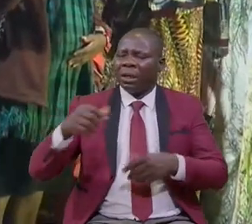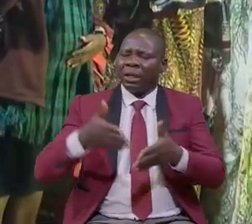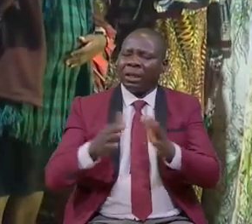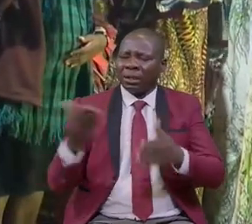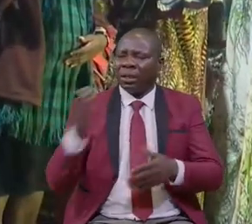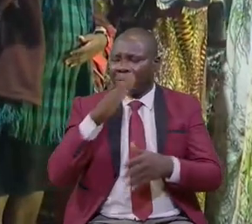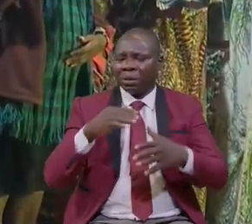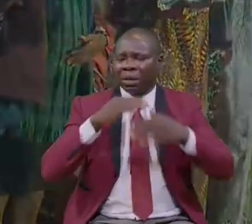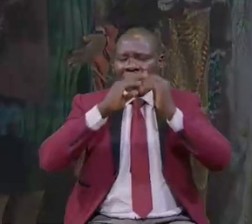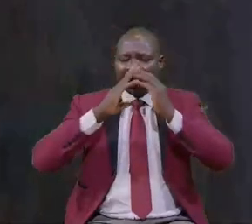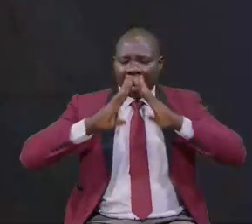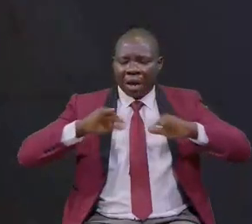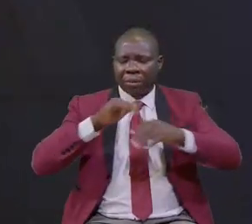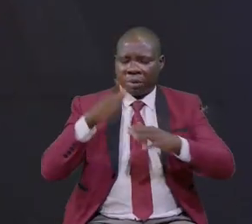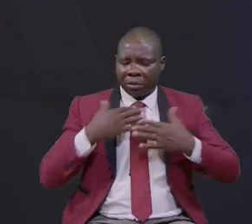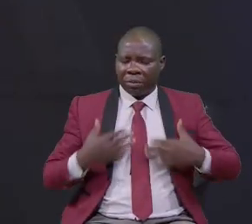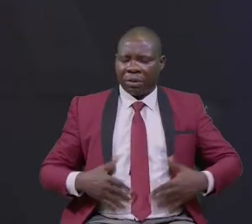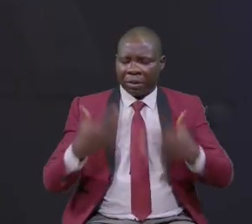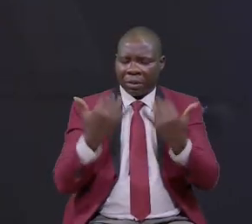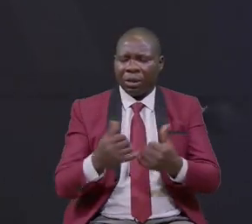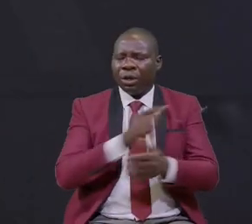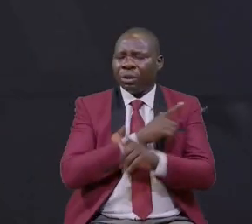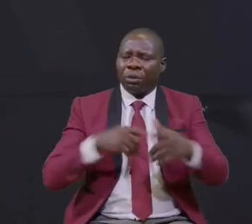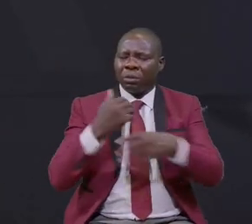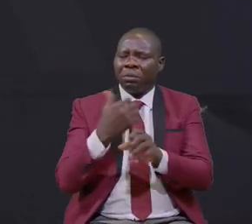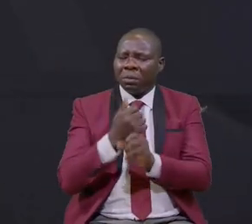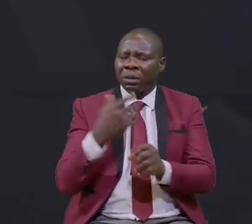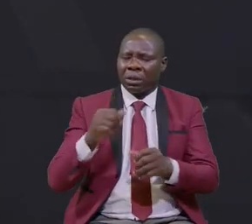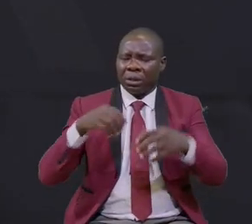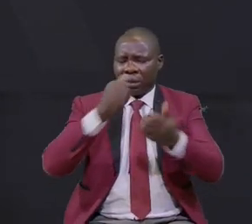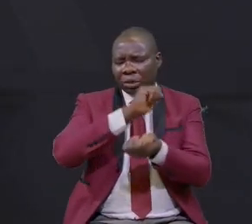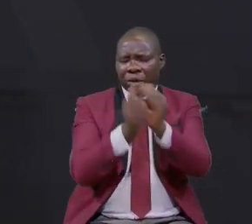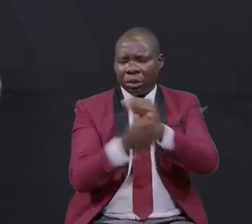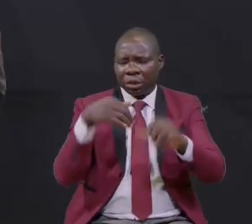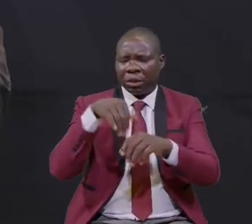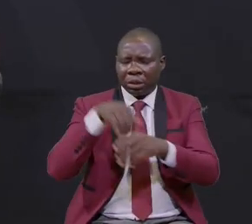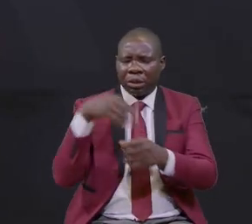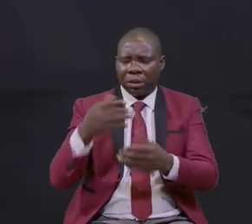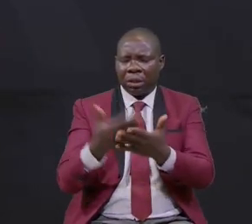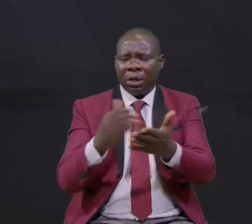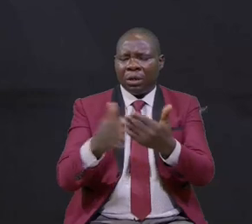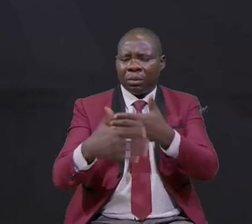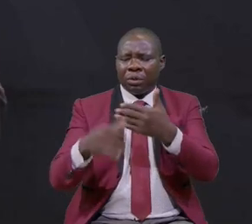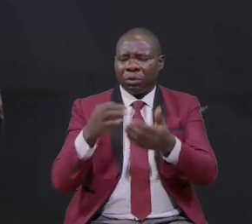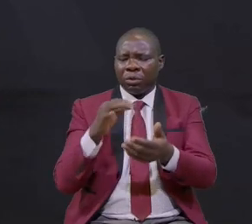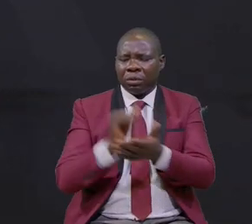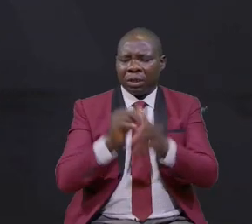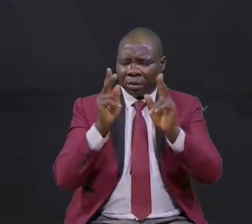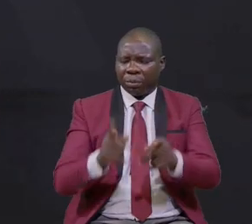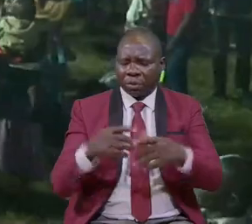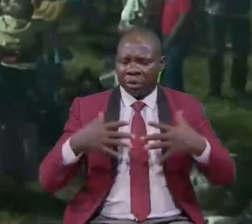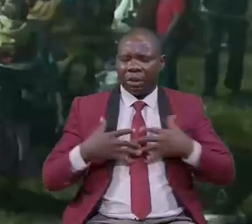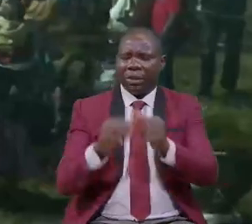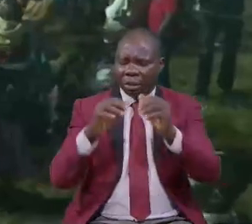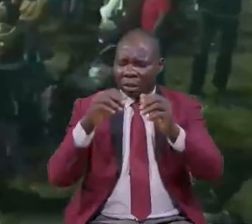Seigneur, emporte un changement dans le sang, dans le groupe sanguin de cette personne. Guéris-les au nom